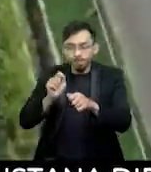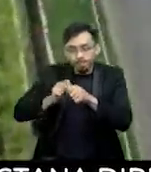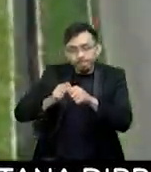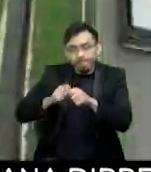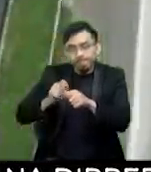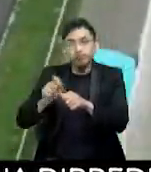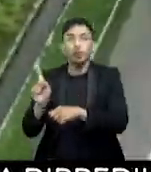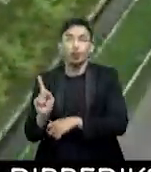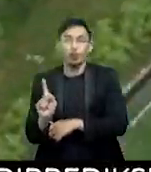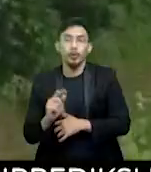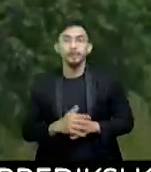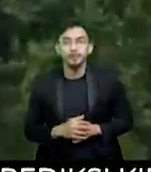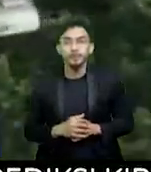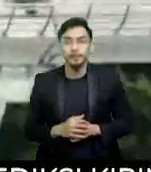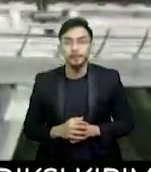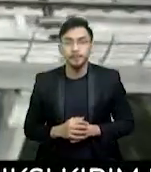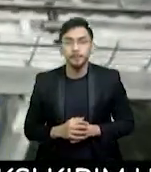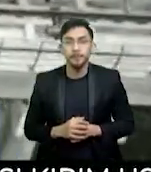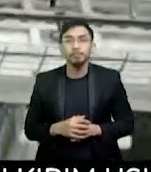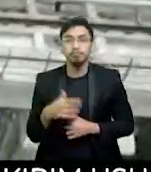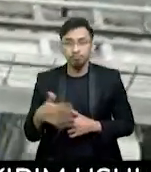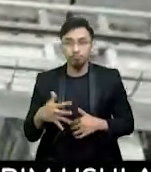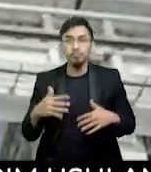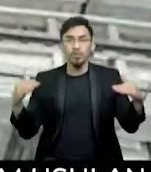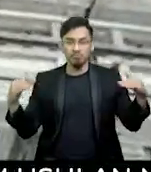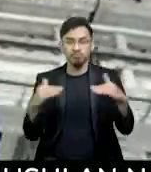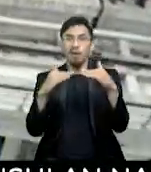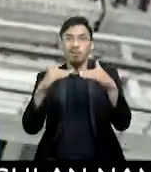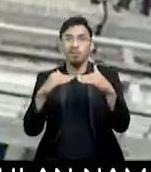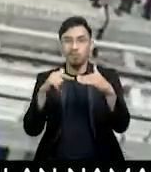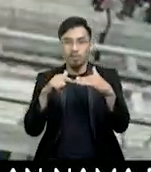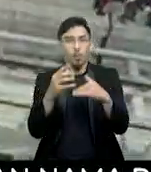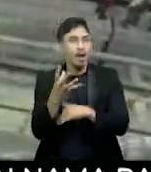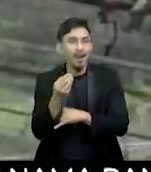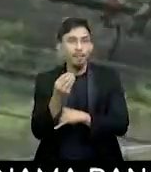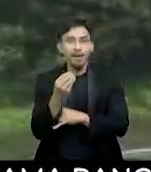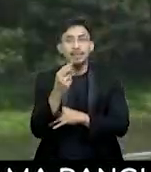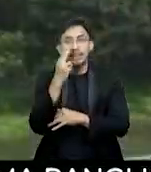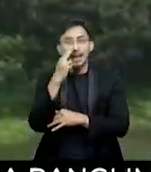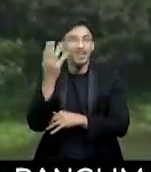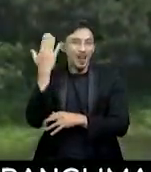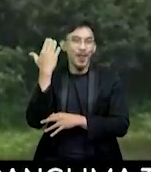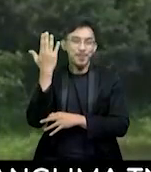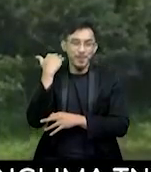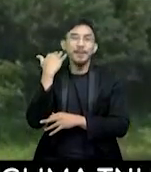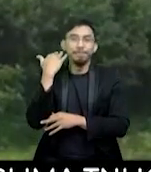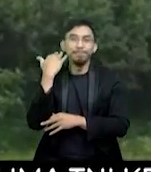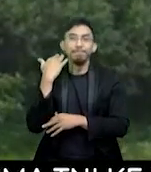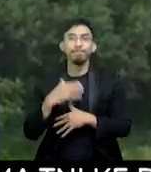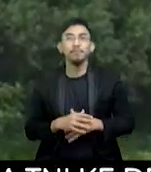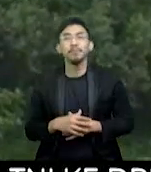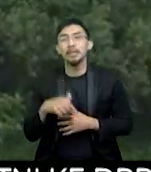Hai peristiwa Tabrakan 2 kereta elarti terjadi Senin lalu peristiwa ini terjadi di antara stasiun Harjamukti